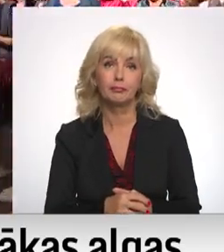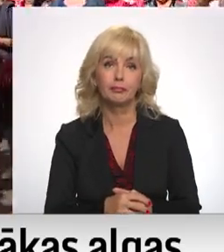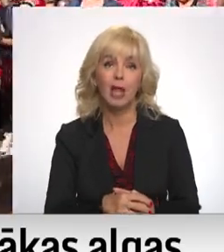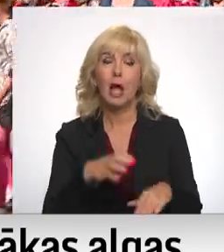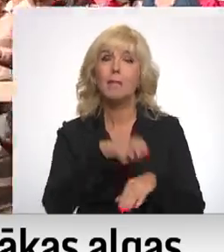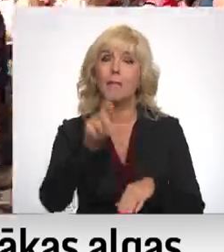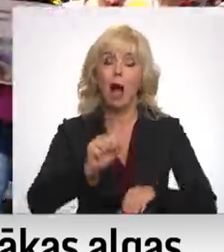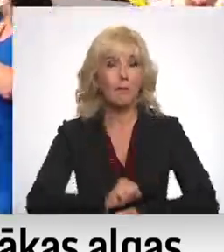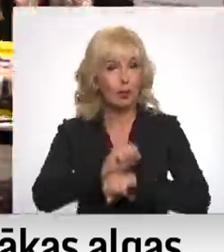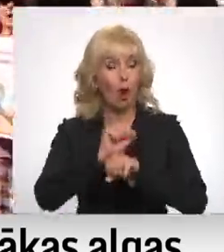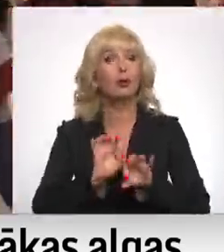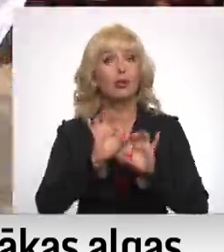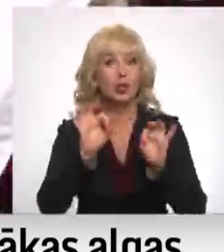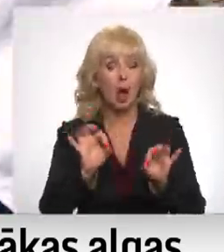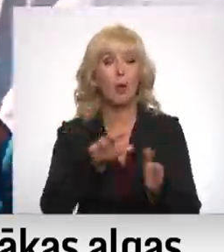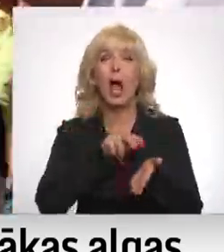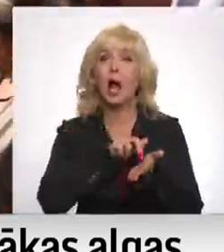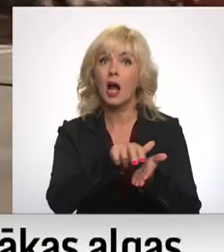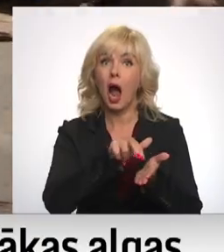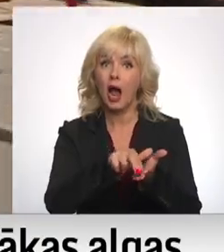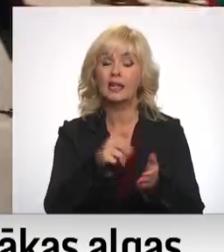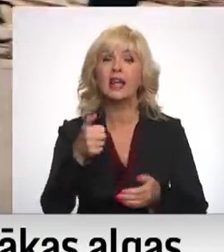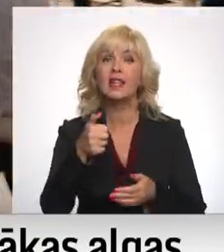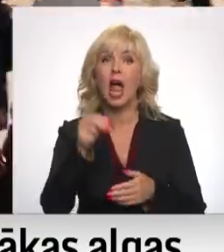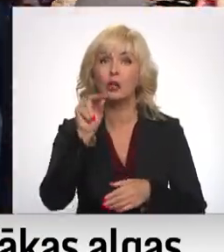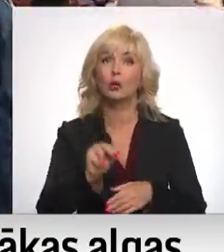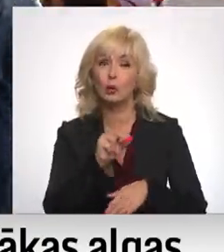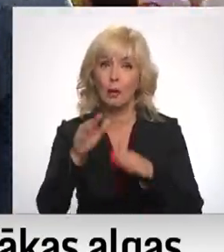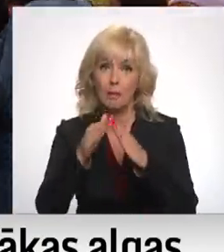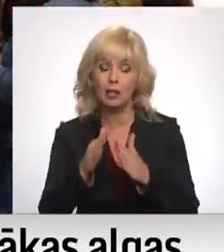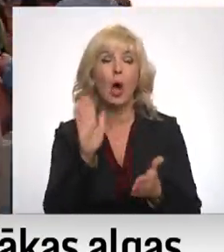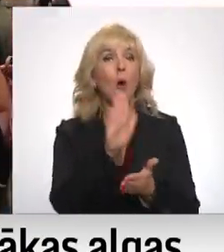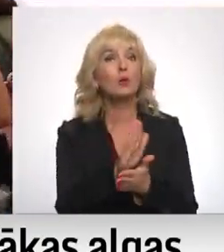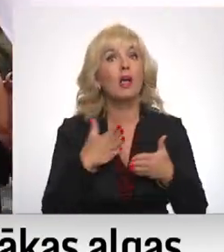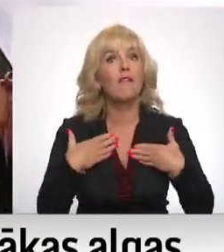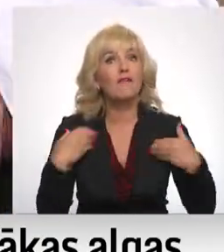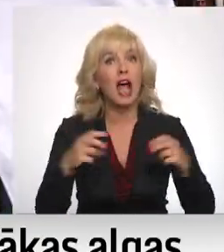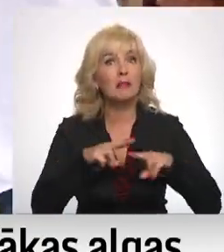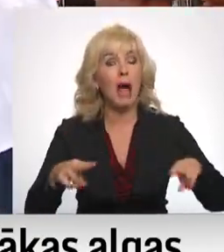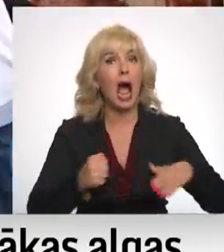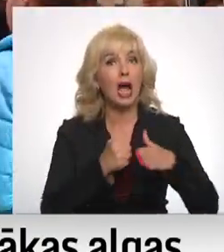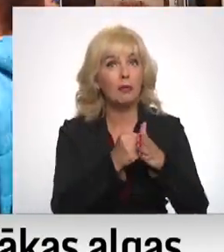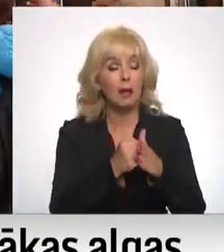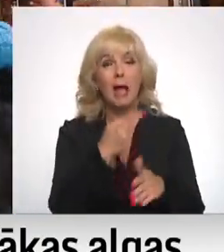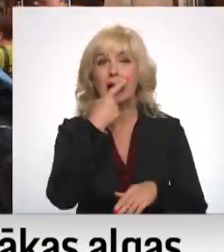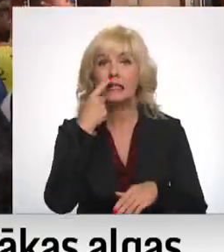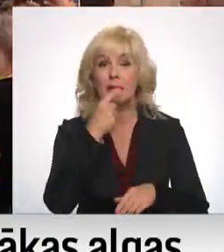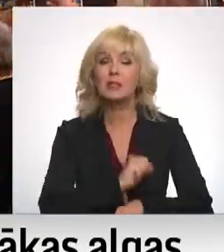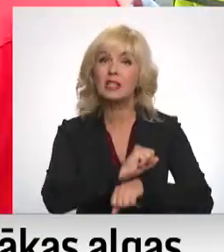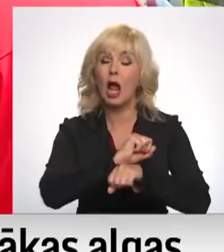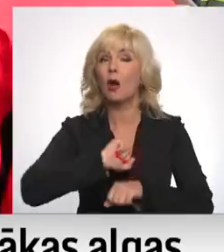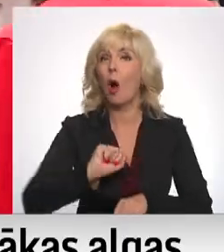Mediķi protests sākās ar nelielu gājienu no Ģertrūdes baznīcas uz Veselības ministriju, atbalstīt apmēram 100 streikojošos